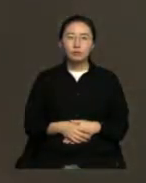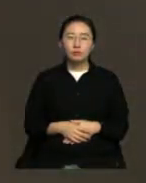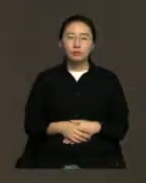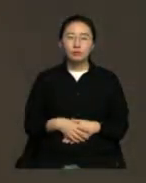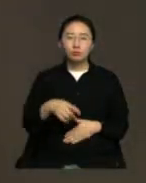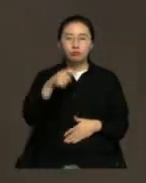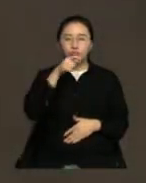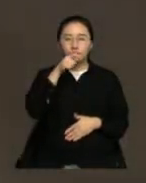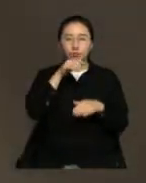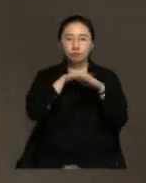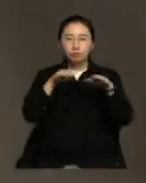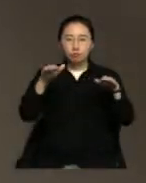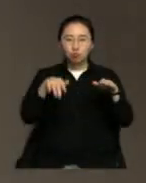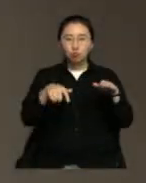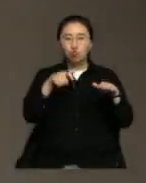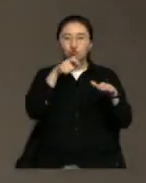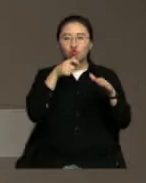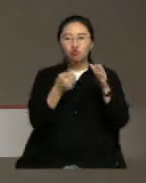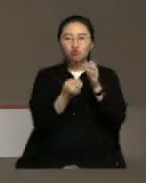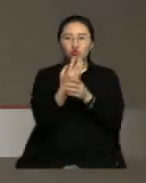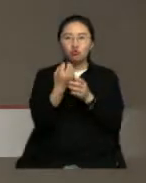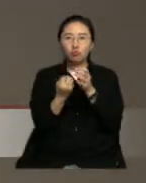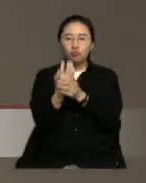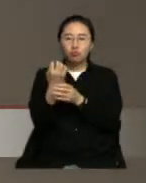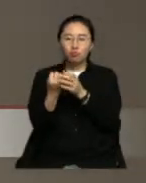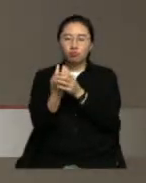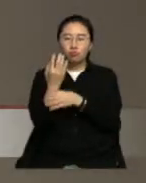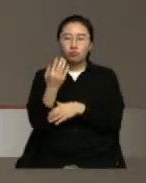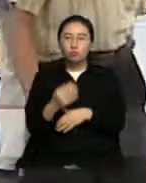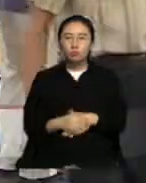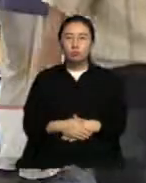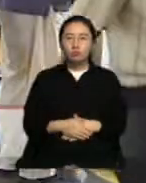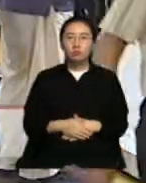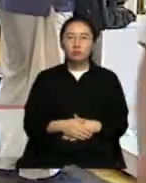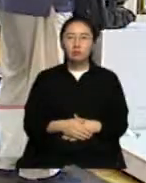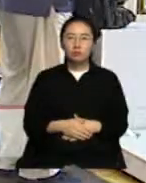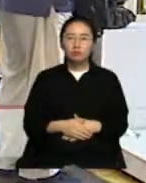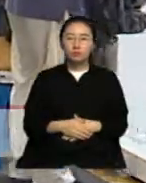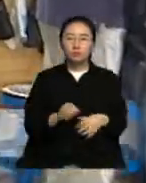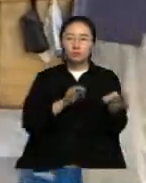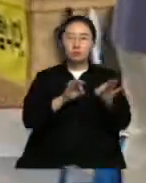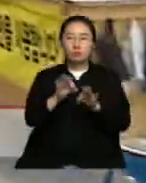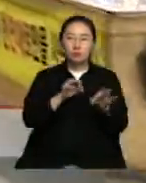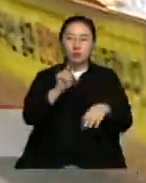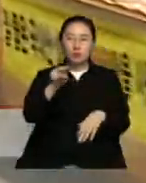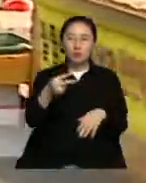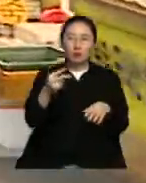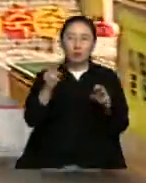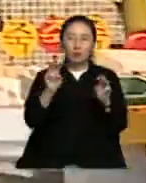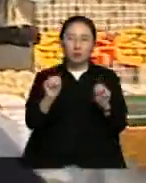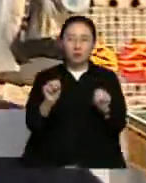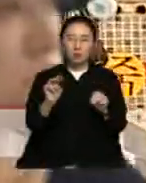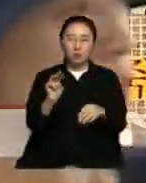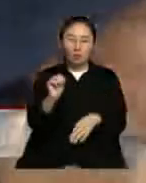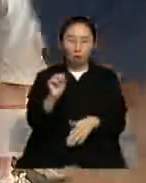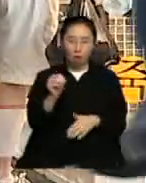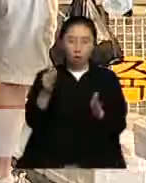지붕 밑에서 미세한 물방울이 안개처럼 분사됩니다. 시장 전체 200m 구간에서 나오는